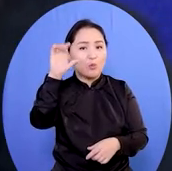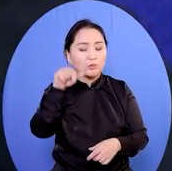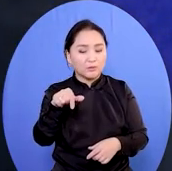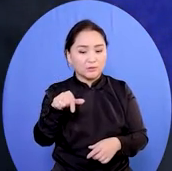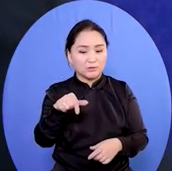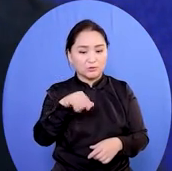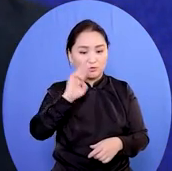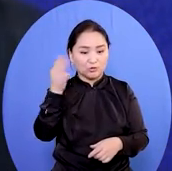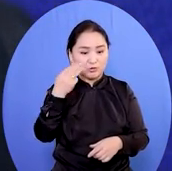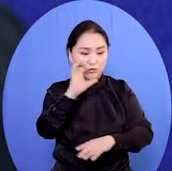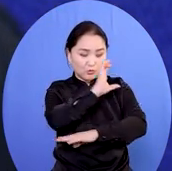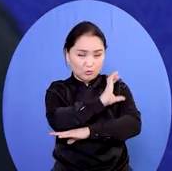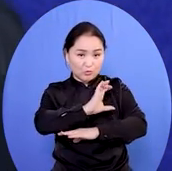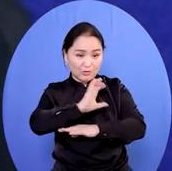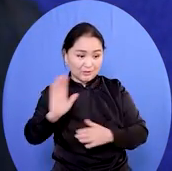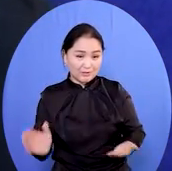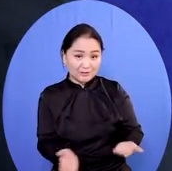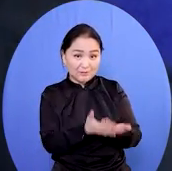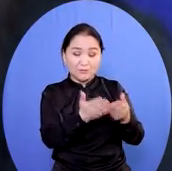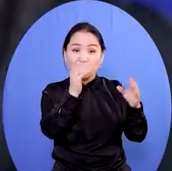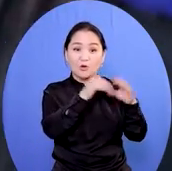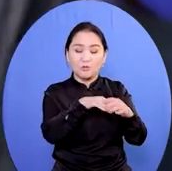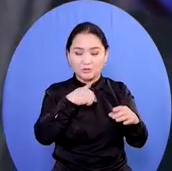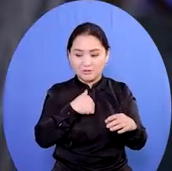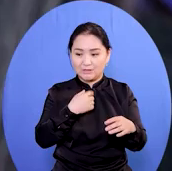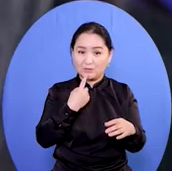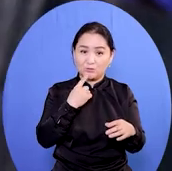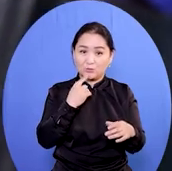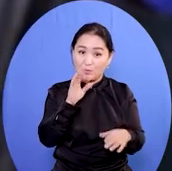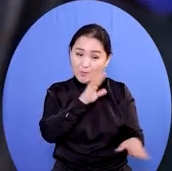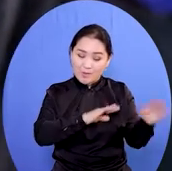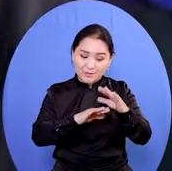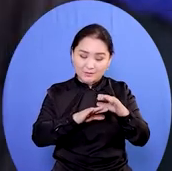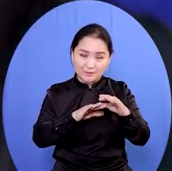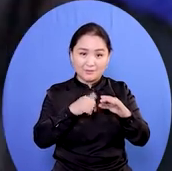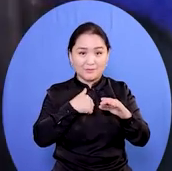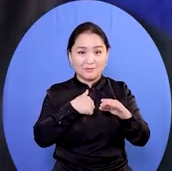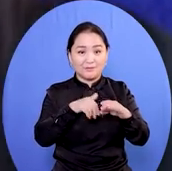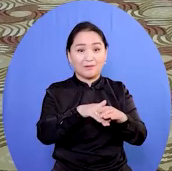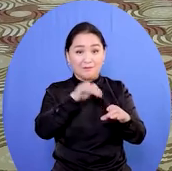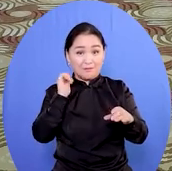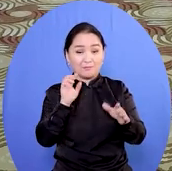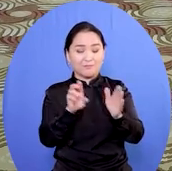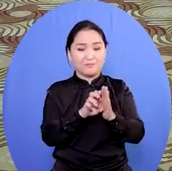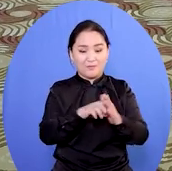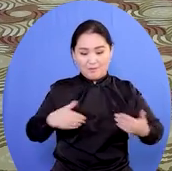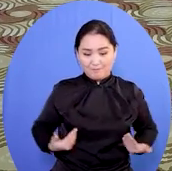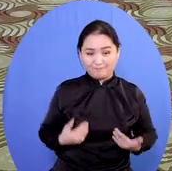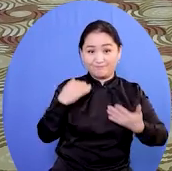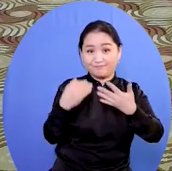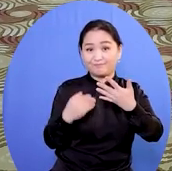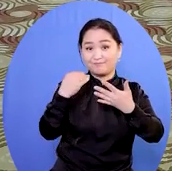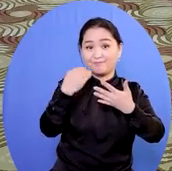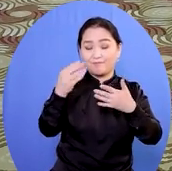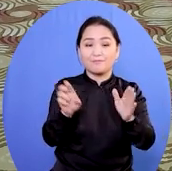байгууллагууд тодорхой сургалт дэмжлэгийг явуулахад тэр хүнд хэцүү байдлаасаа гарах бас боломжтой байна гэсэн үг. Амжиргаан дэмжлэх боломжтой